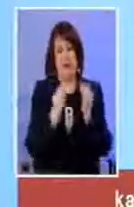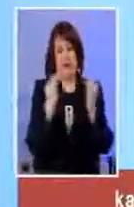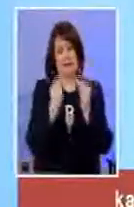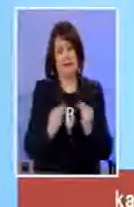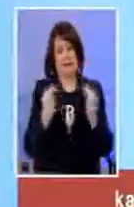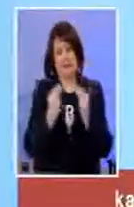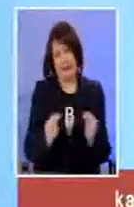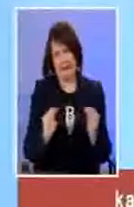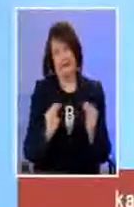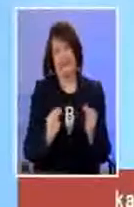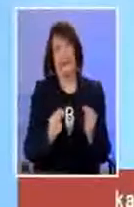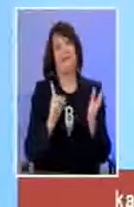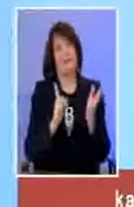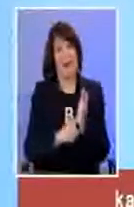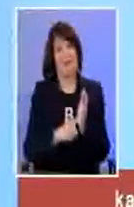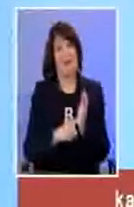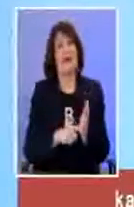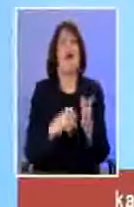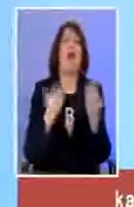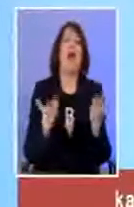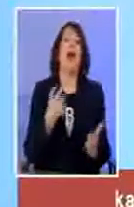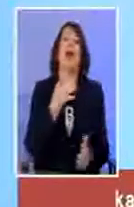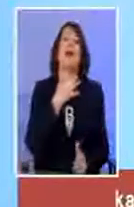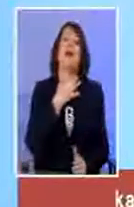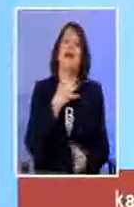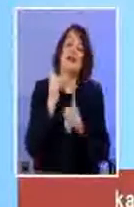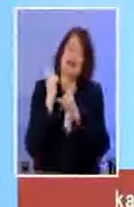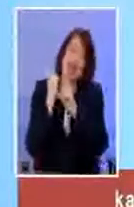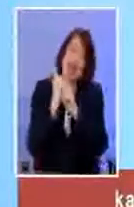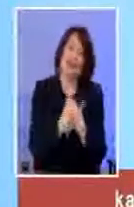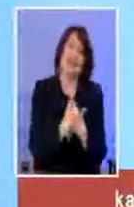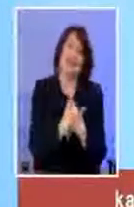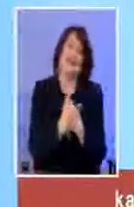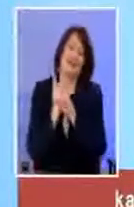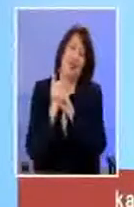ανάγκες. Αλλά σίγουρα χρειάζεται κάποια εξειδίκευση, γιατί